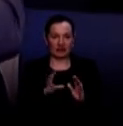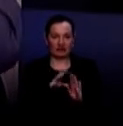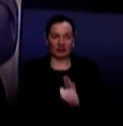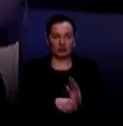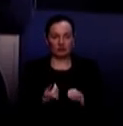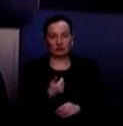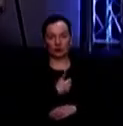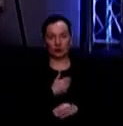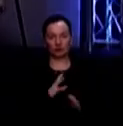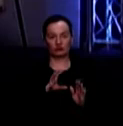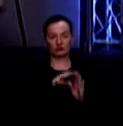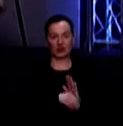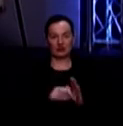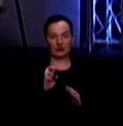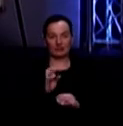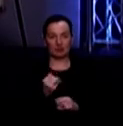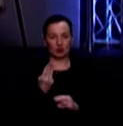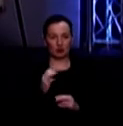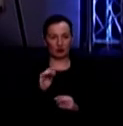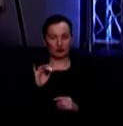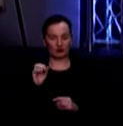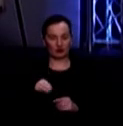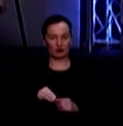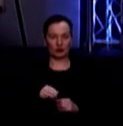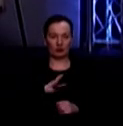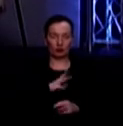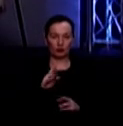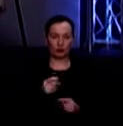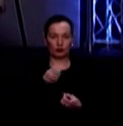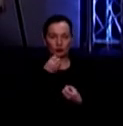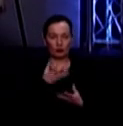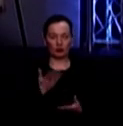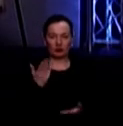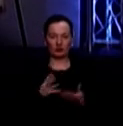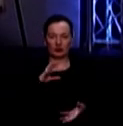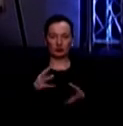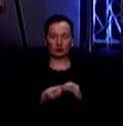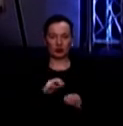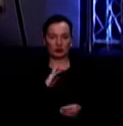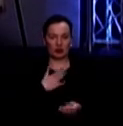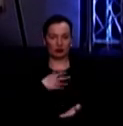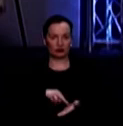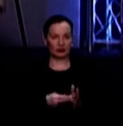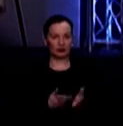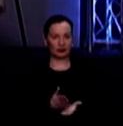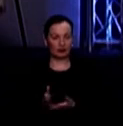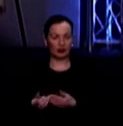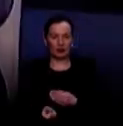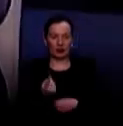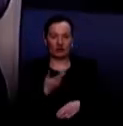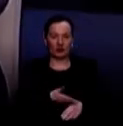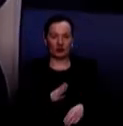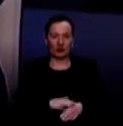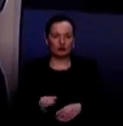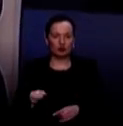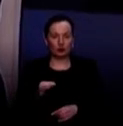ми очікуємо, що результатом, якби було б дуже добре, якби результатом нашої стратегії було поява в Полтавській області стратегічного інвестора,